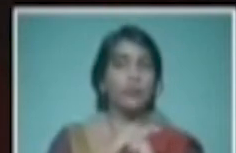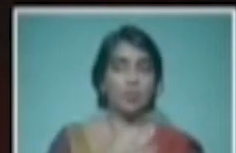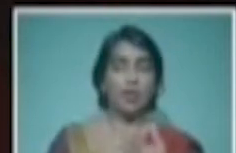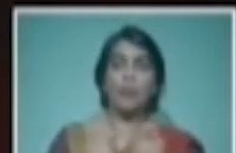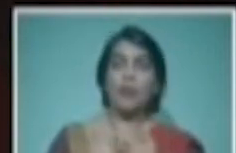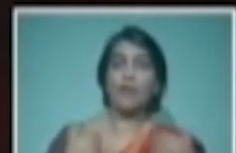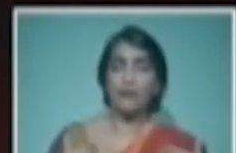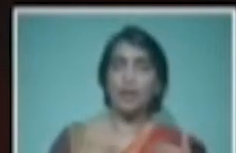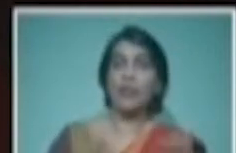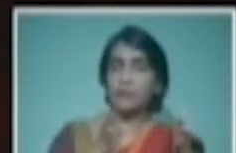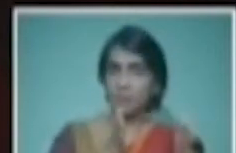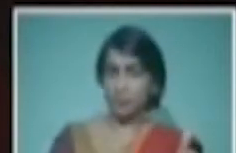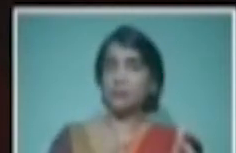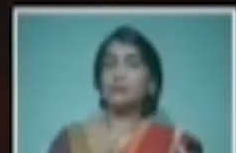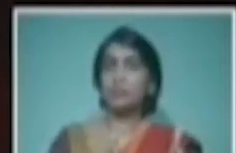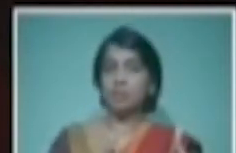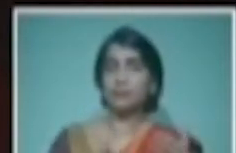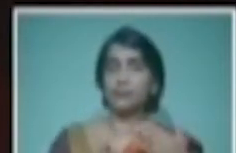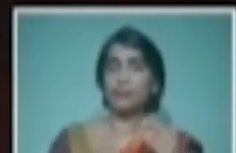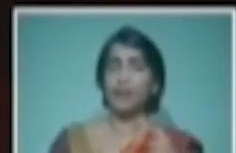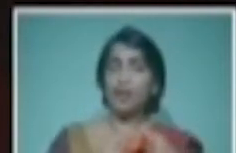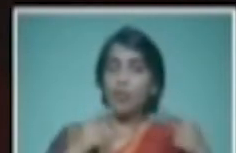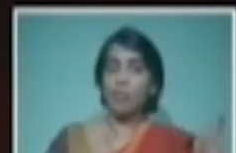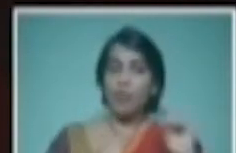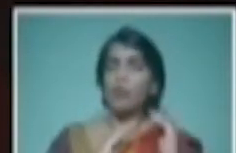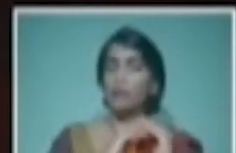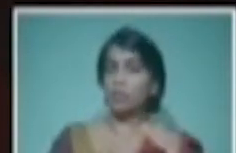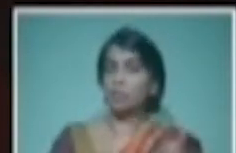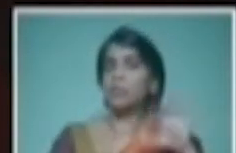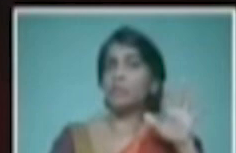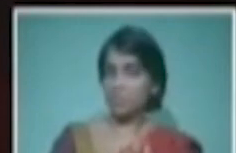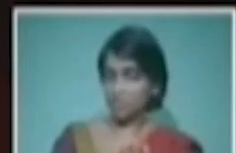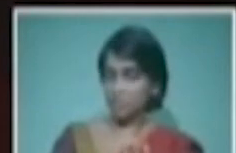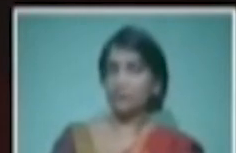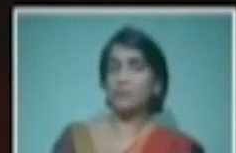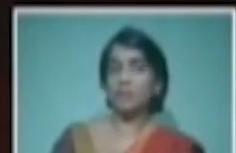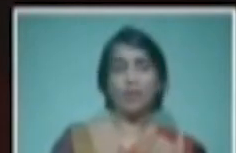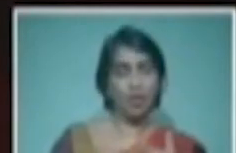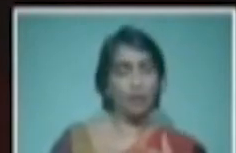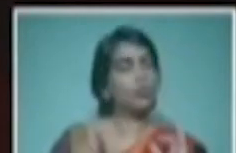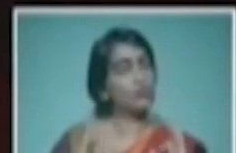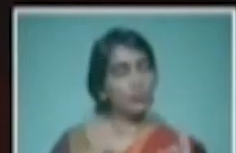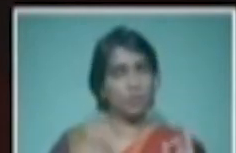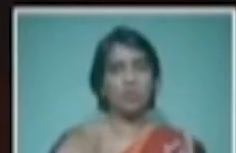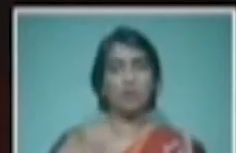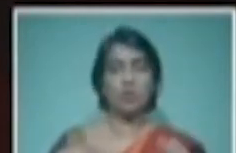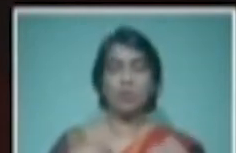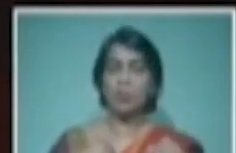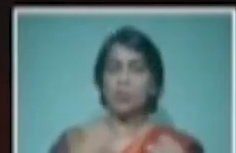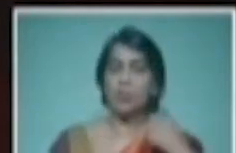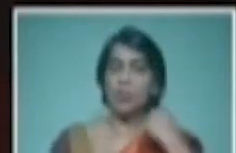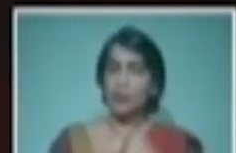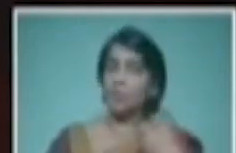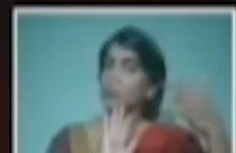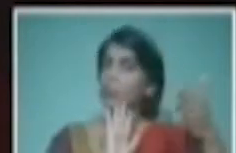वेनमम यूनिट एकक एक क्या आपी विपक्षनायक कार्यालय स्थापने करलती बिना आपी सूदानम राज्यत्तेक